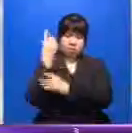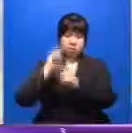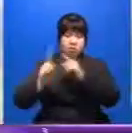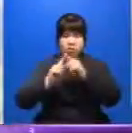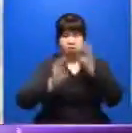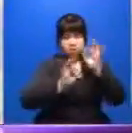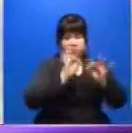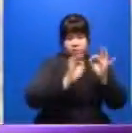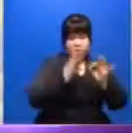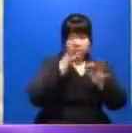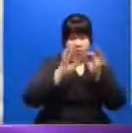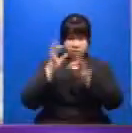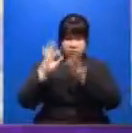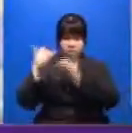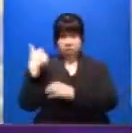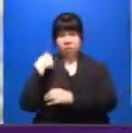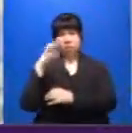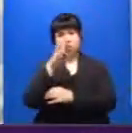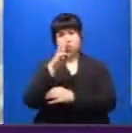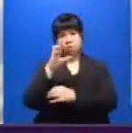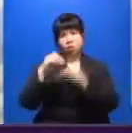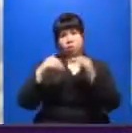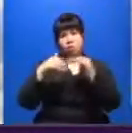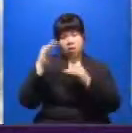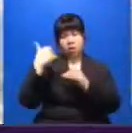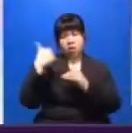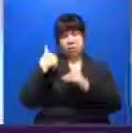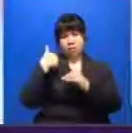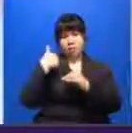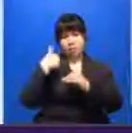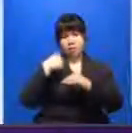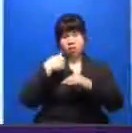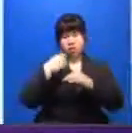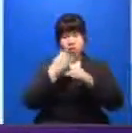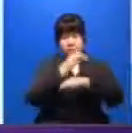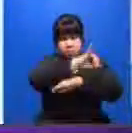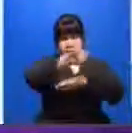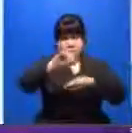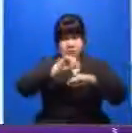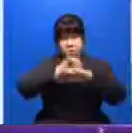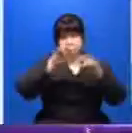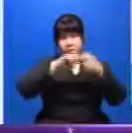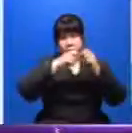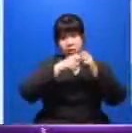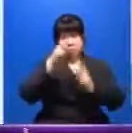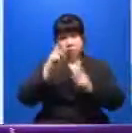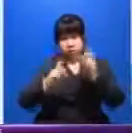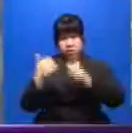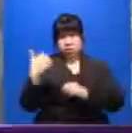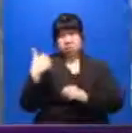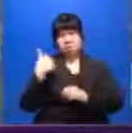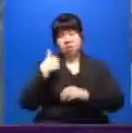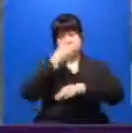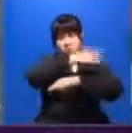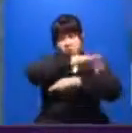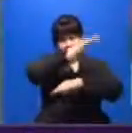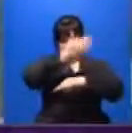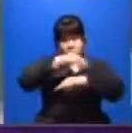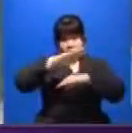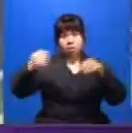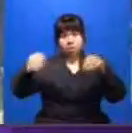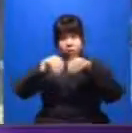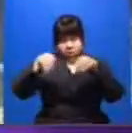669ครั้งพื้นที่ป่าเสียหายไปแล้ว 6212ไร่ส่วนใหญ่อยู่ในพื้นที่ป่าสงวนแห่งชาติแล้วก็เขตป่า